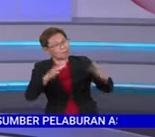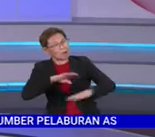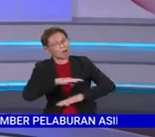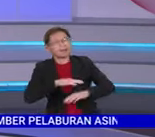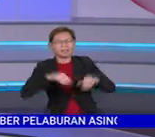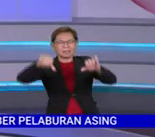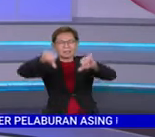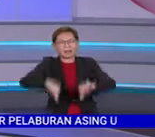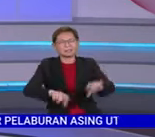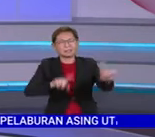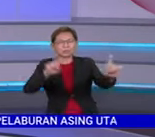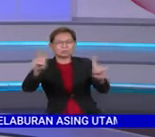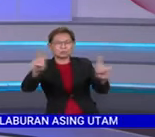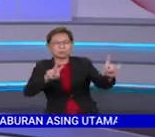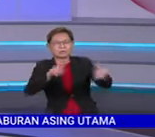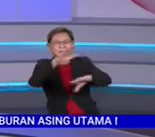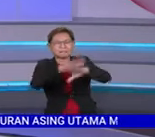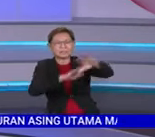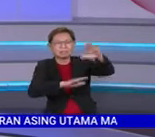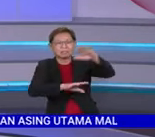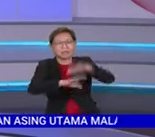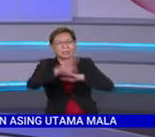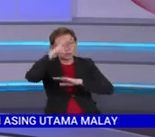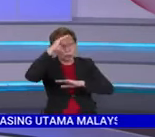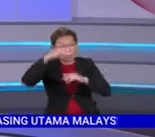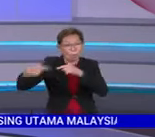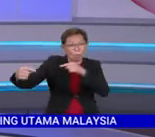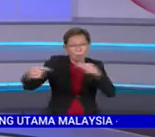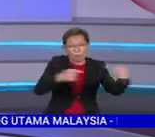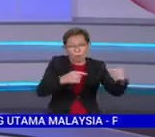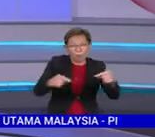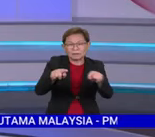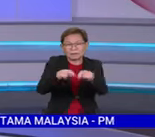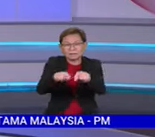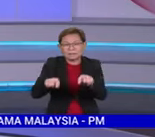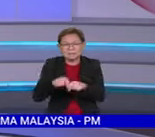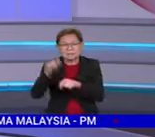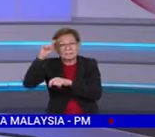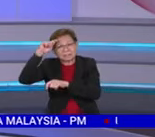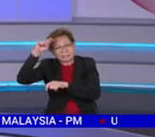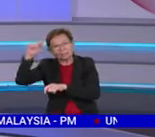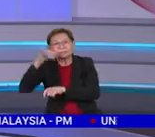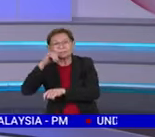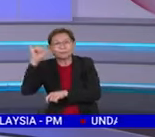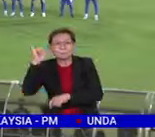di tangan Johor Darul Ta'zim JDT dalam aksi di laman sendiri semalam.